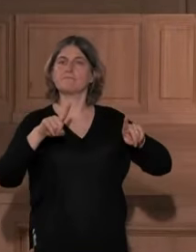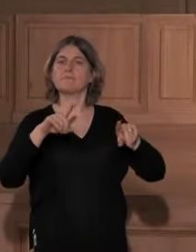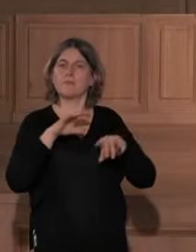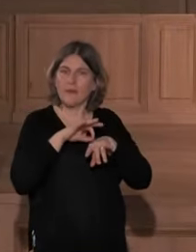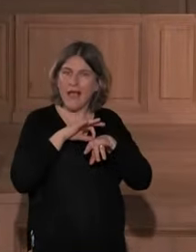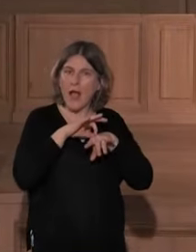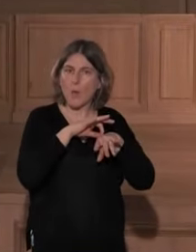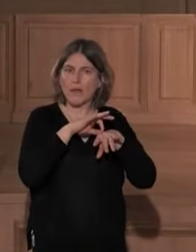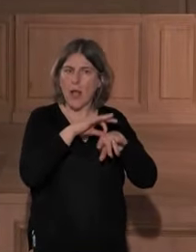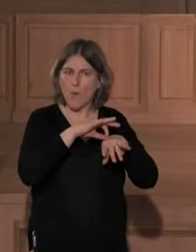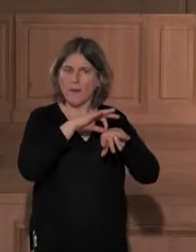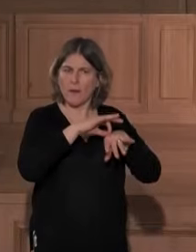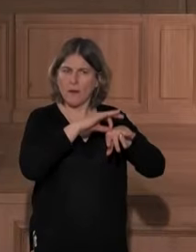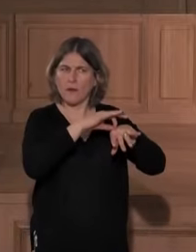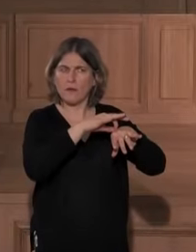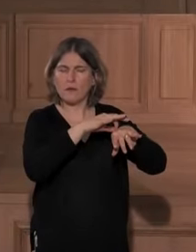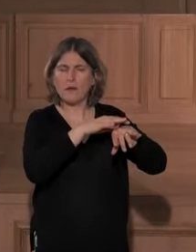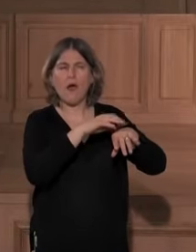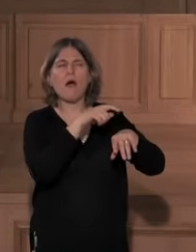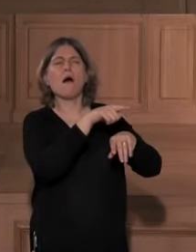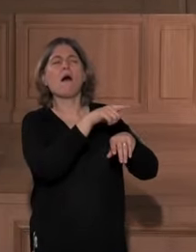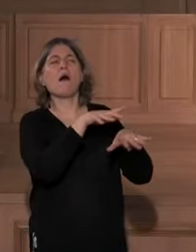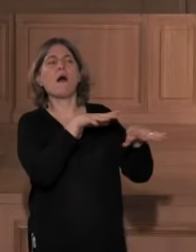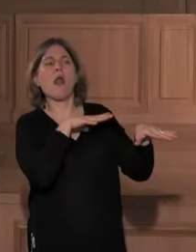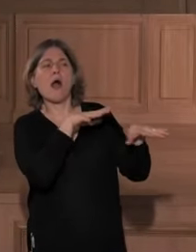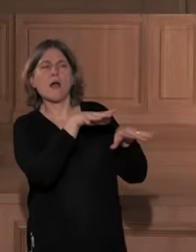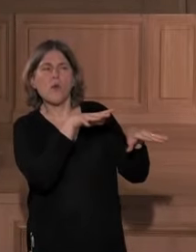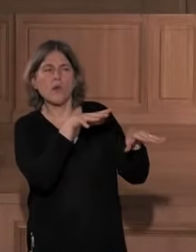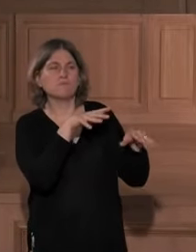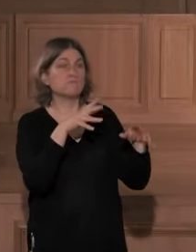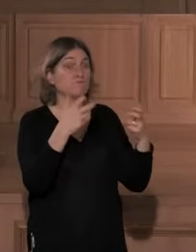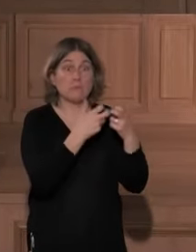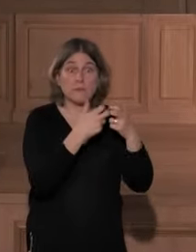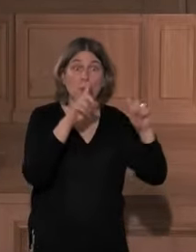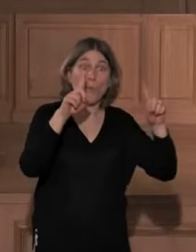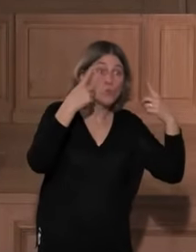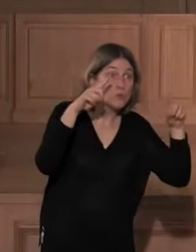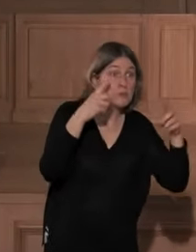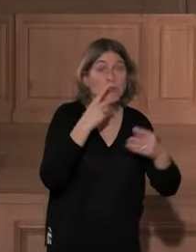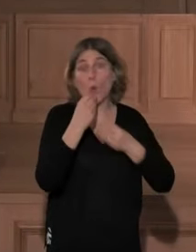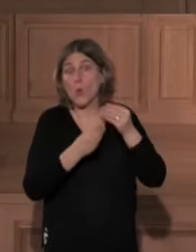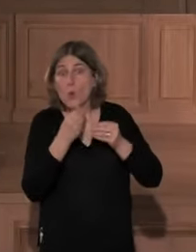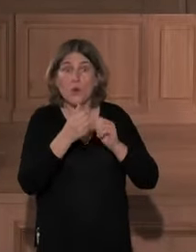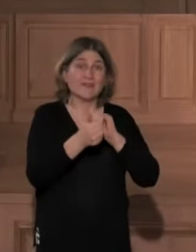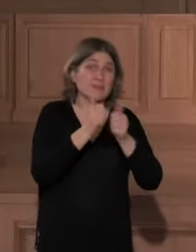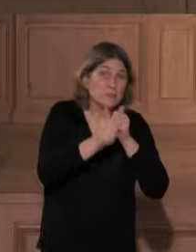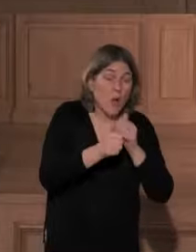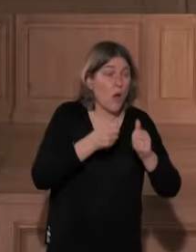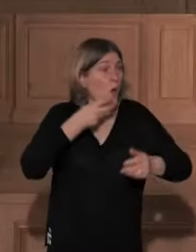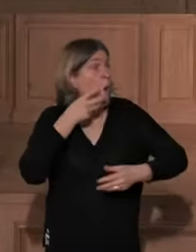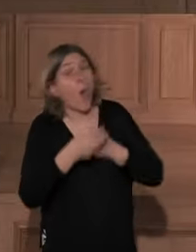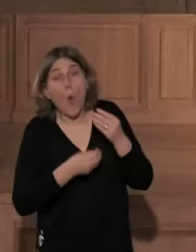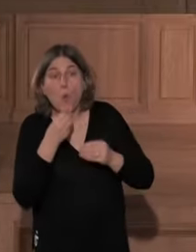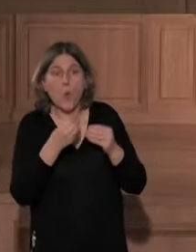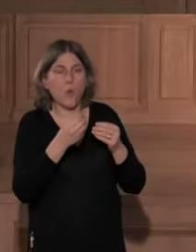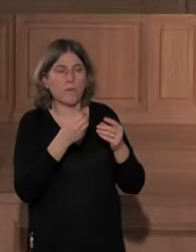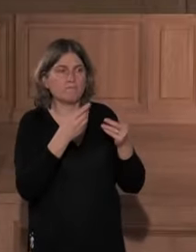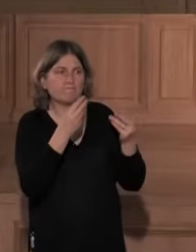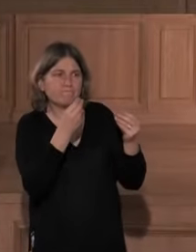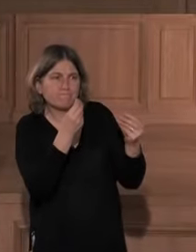accompagner, vous vous rendez compte qu'ils partagent avec vous de la musique, qu'ils partagent avec vous du sport, qu'ils partagent avec vous des